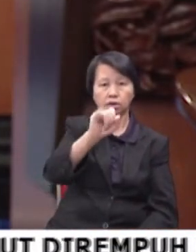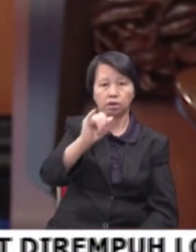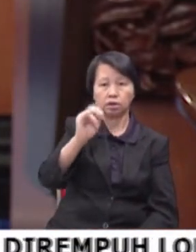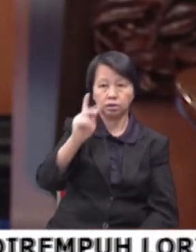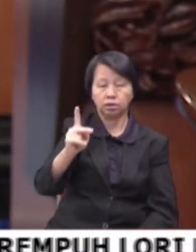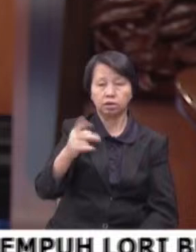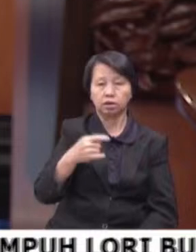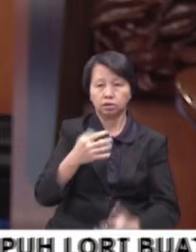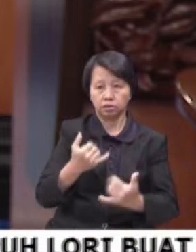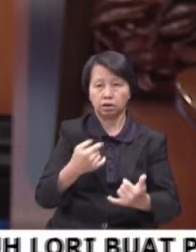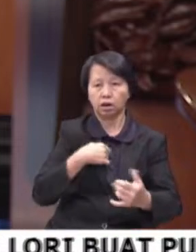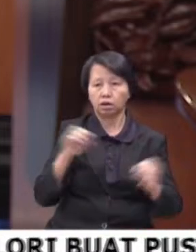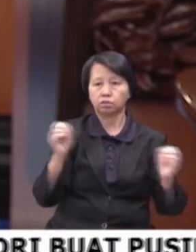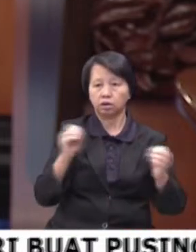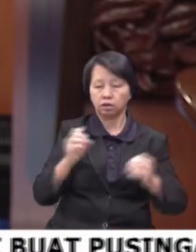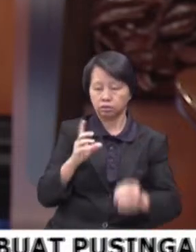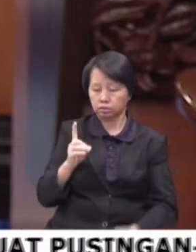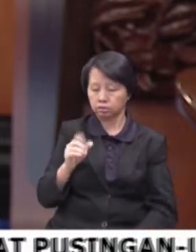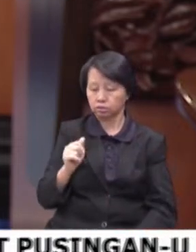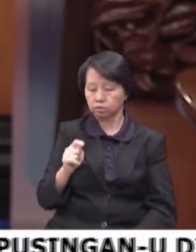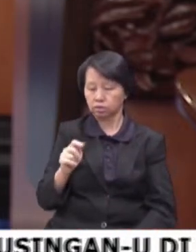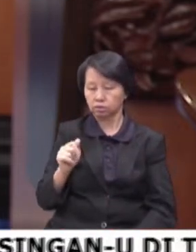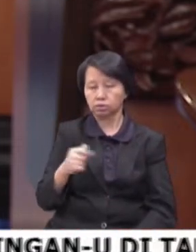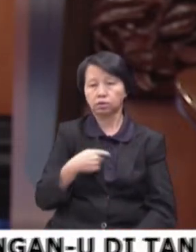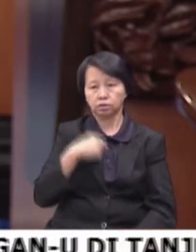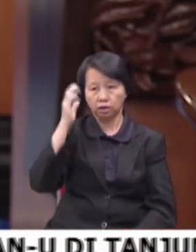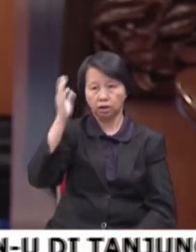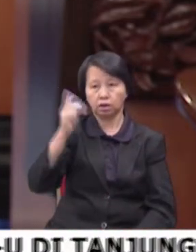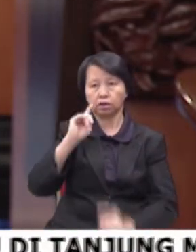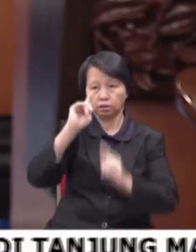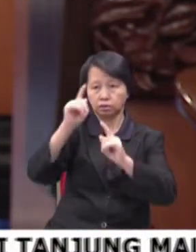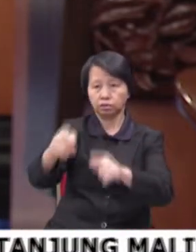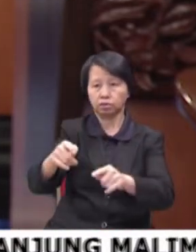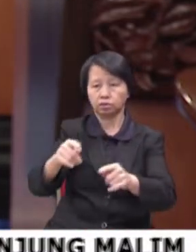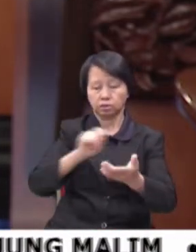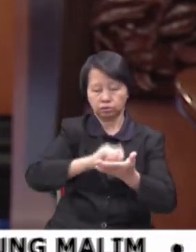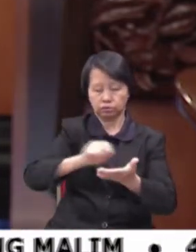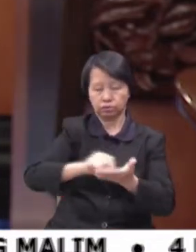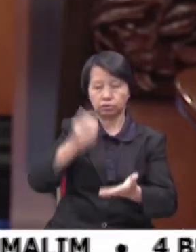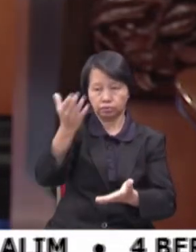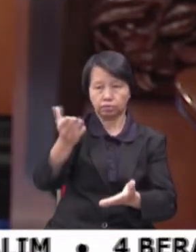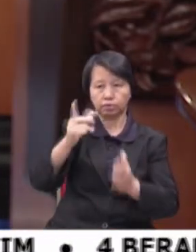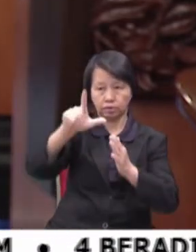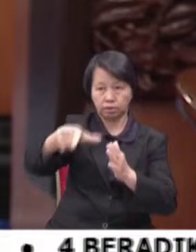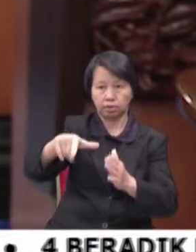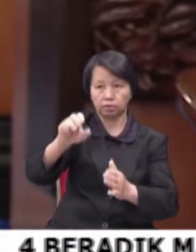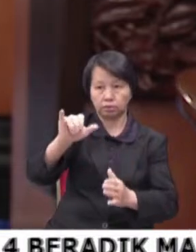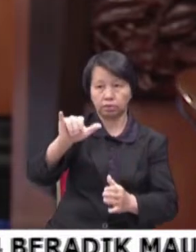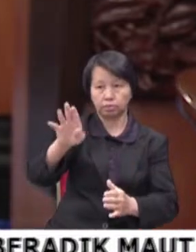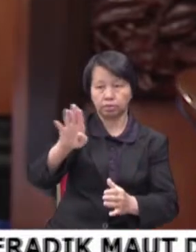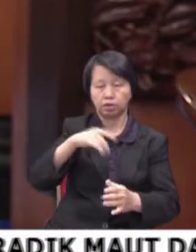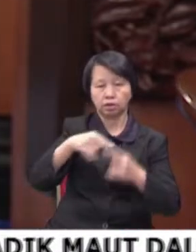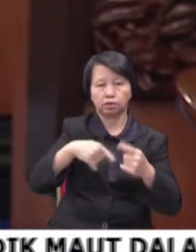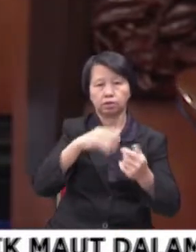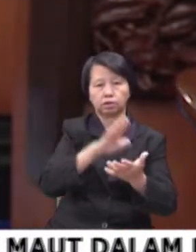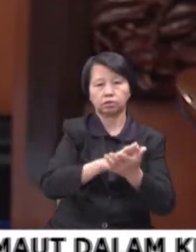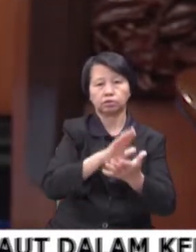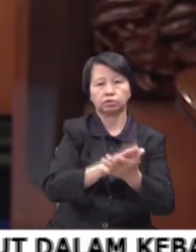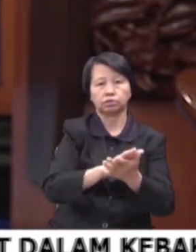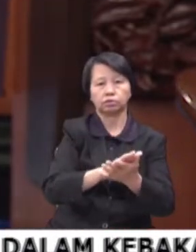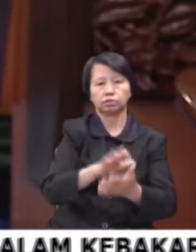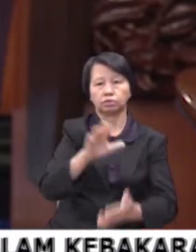berhomat sekarang saya tidak ada data saya akan jawab dari segi Tulis secara bertulis kepada wi-fi tentang sekolah